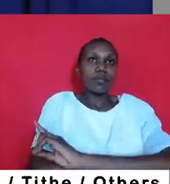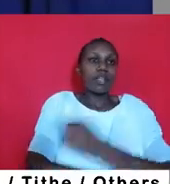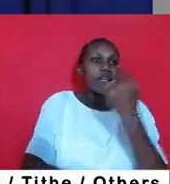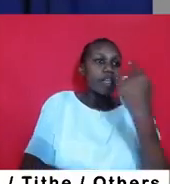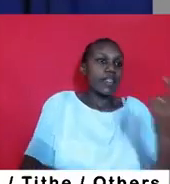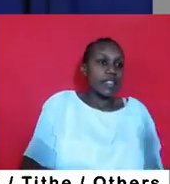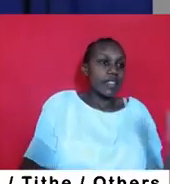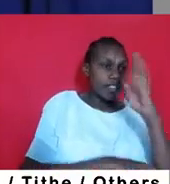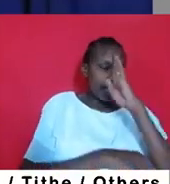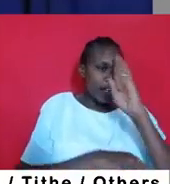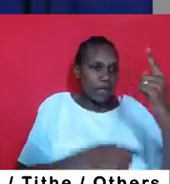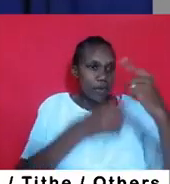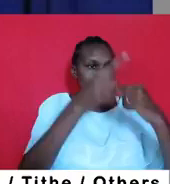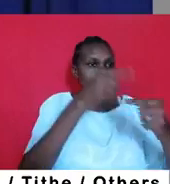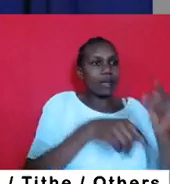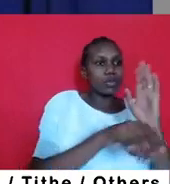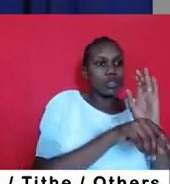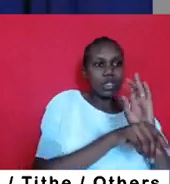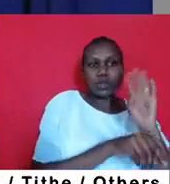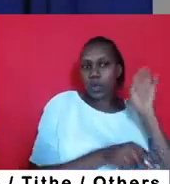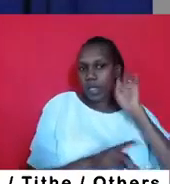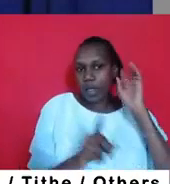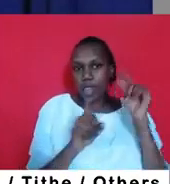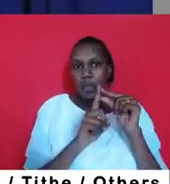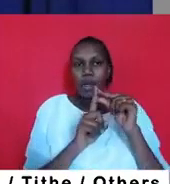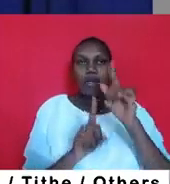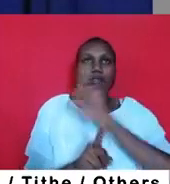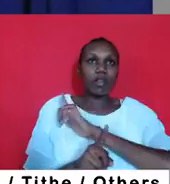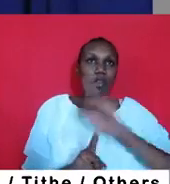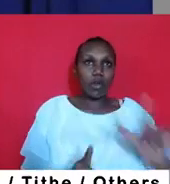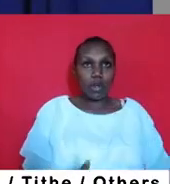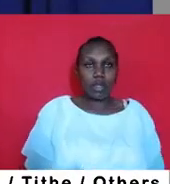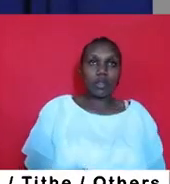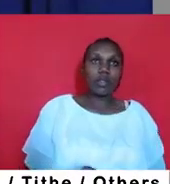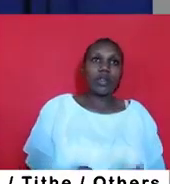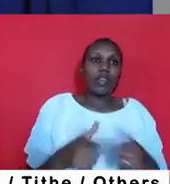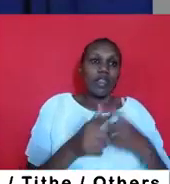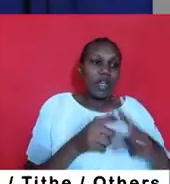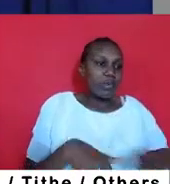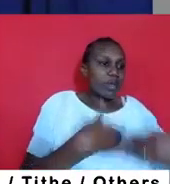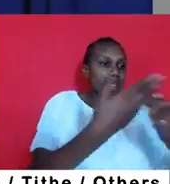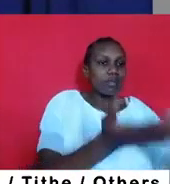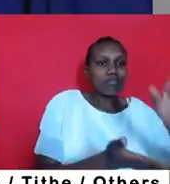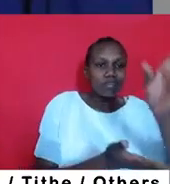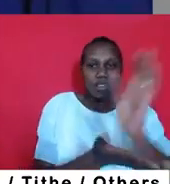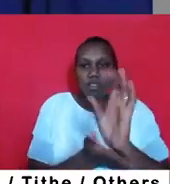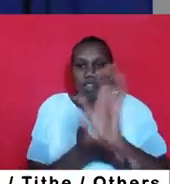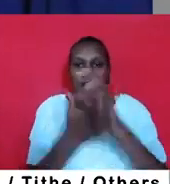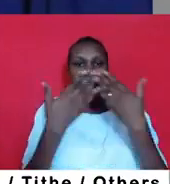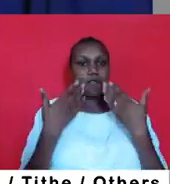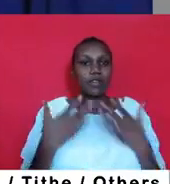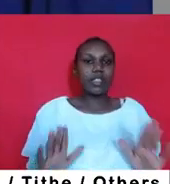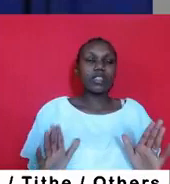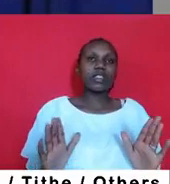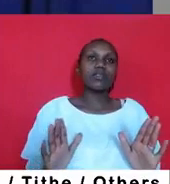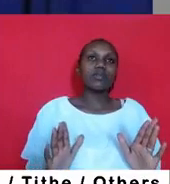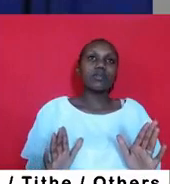kila Jumapili twakuja twasikia neno la Mungu, twatoa sadaka,